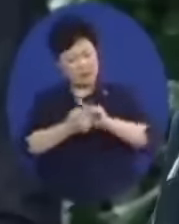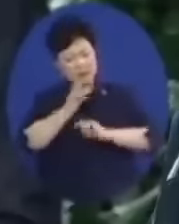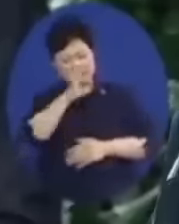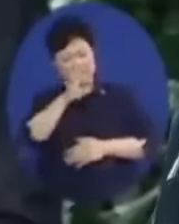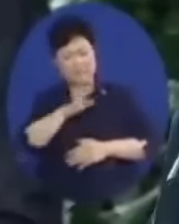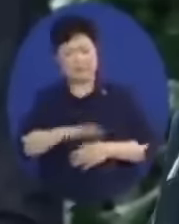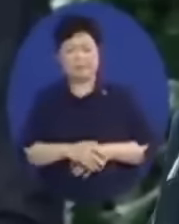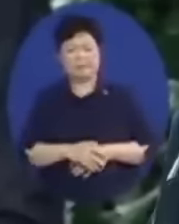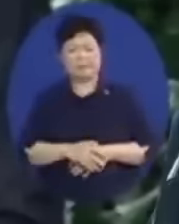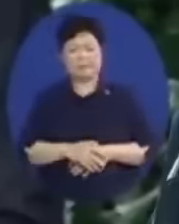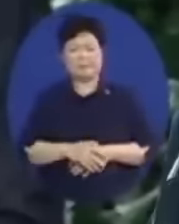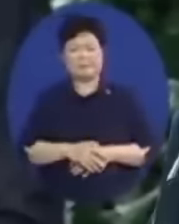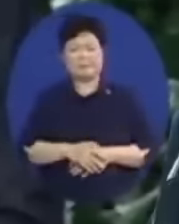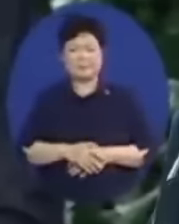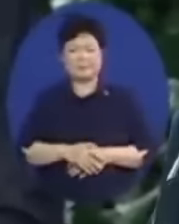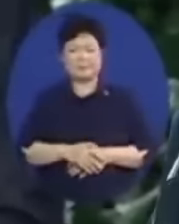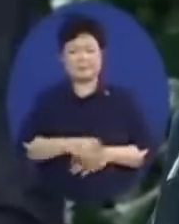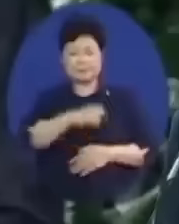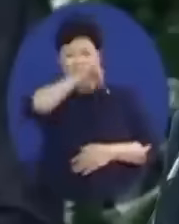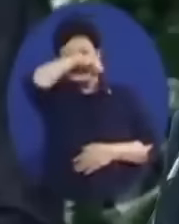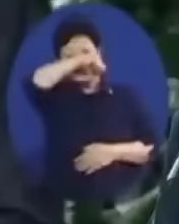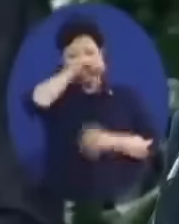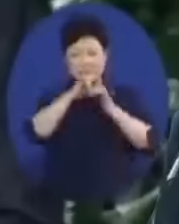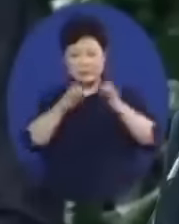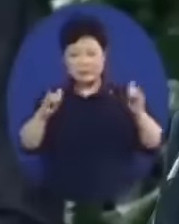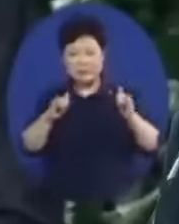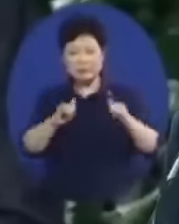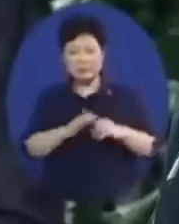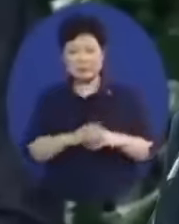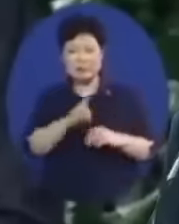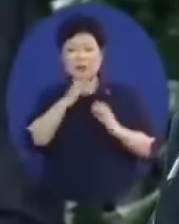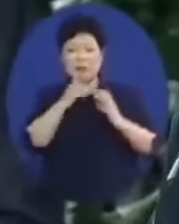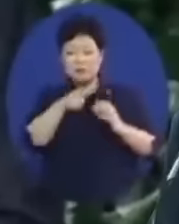않습니다. 흑인이 새순물을